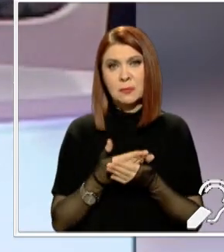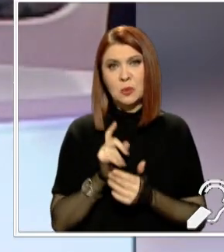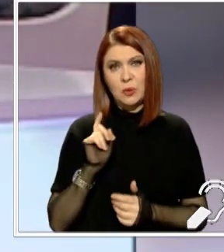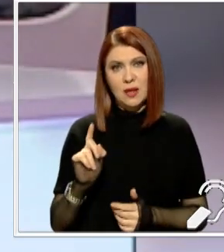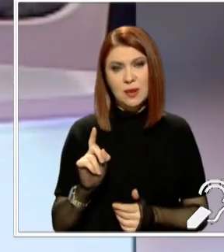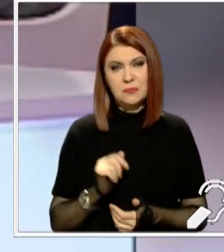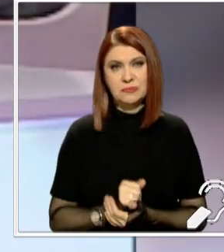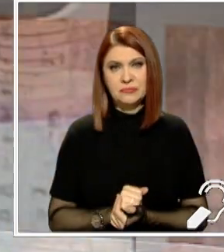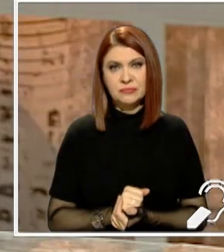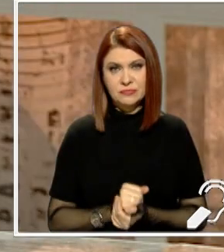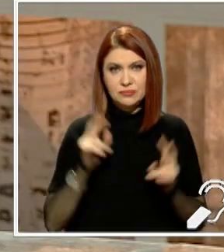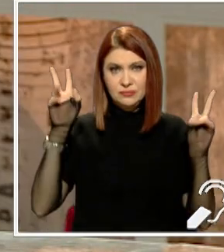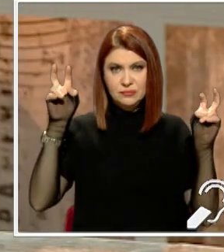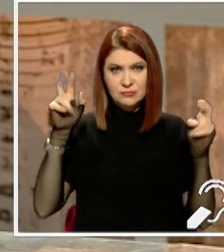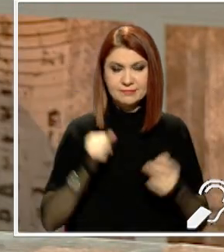dânsul.